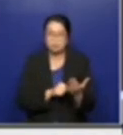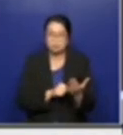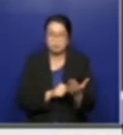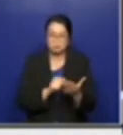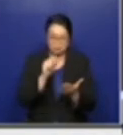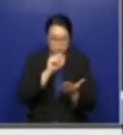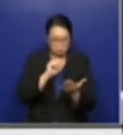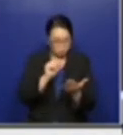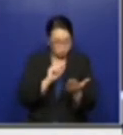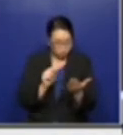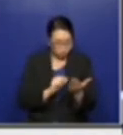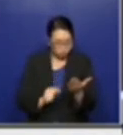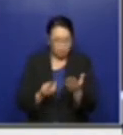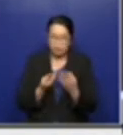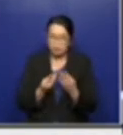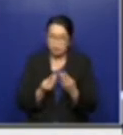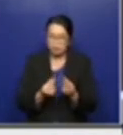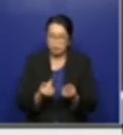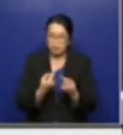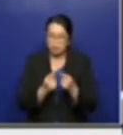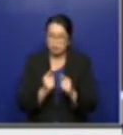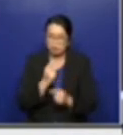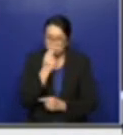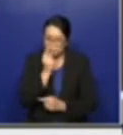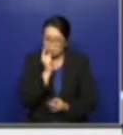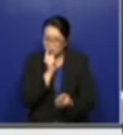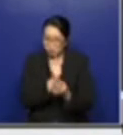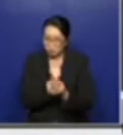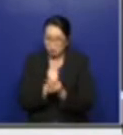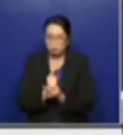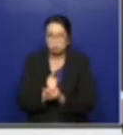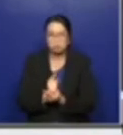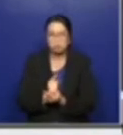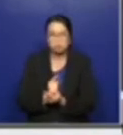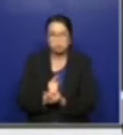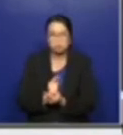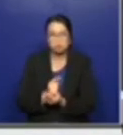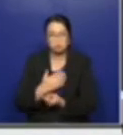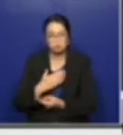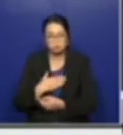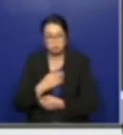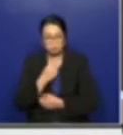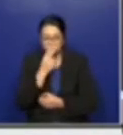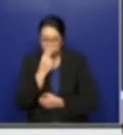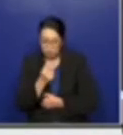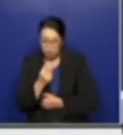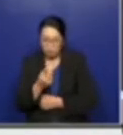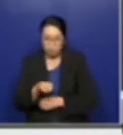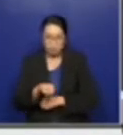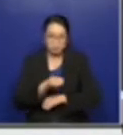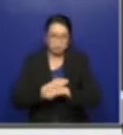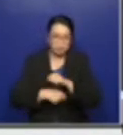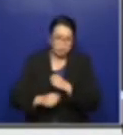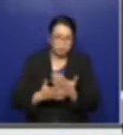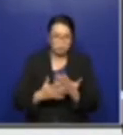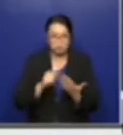ดซึ่งได้ทราบว่าการดำเนินการในการปฏิรูปนั้นนะครับรัฐบ